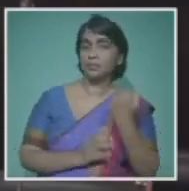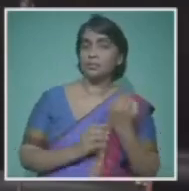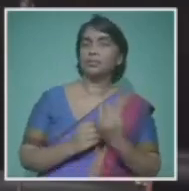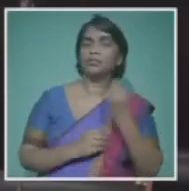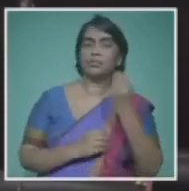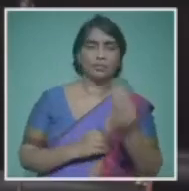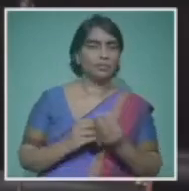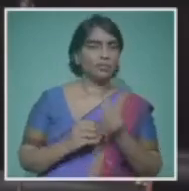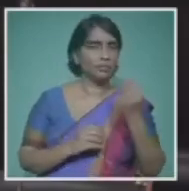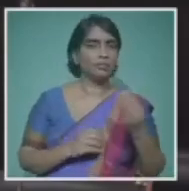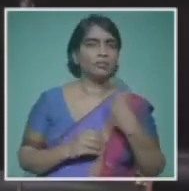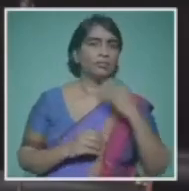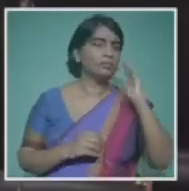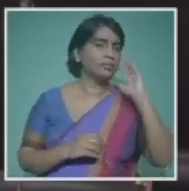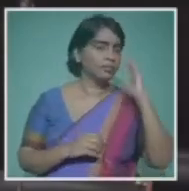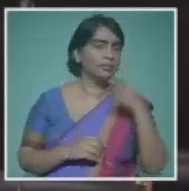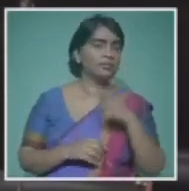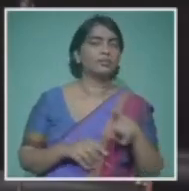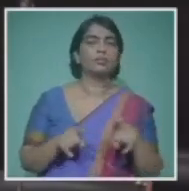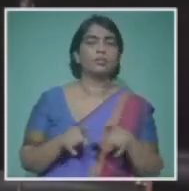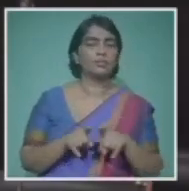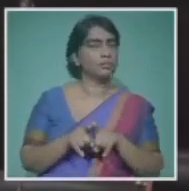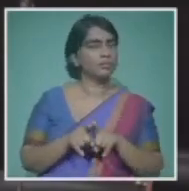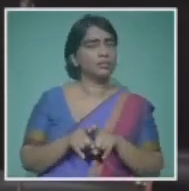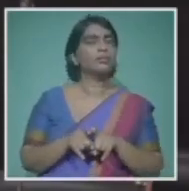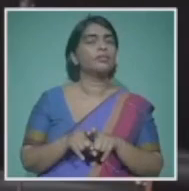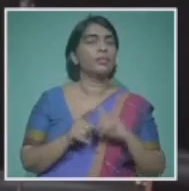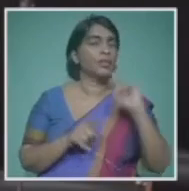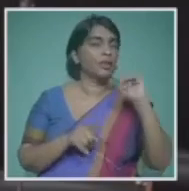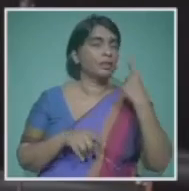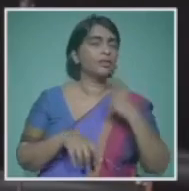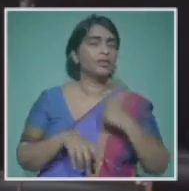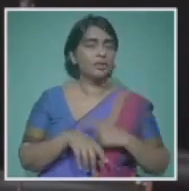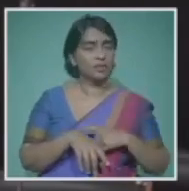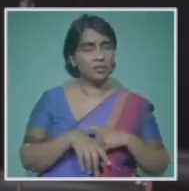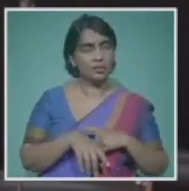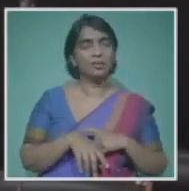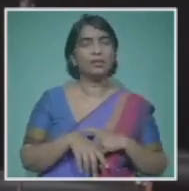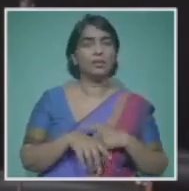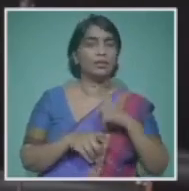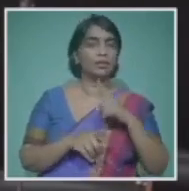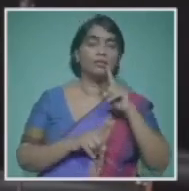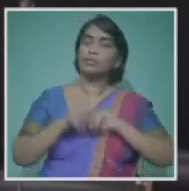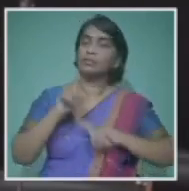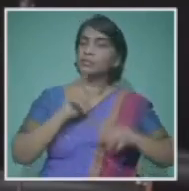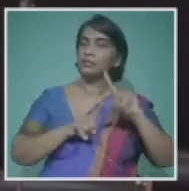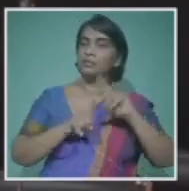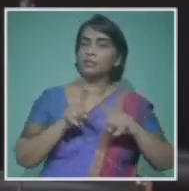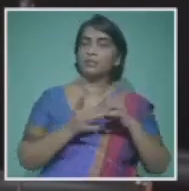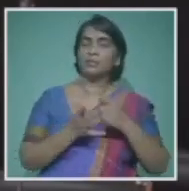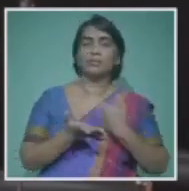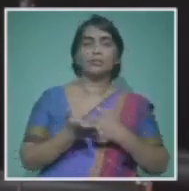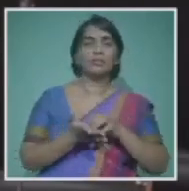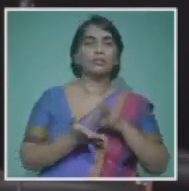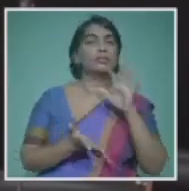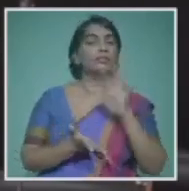දෙන්න අපි විශේෂයෙන්ම මේ පළවෙනි වතාවට කතිකාවන් ලියාපදිංචි